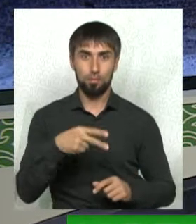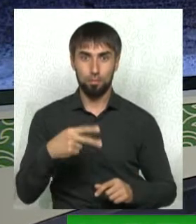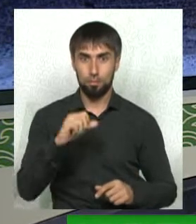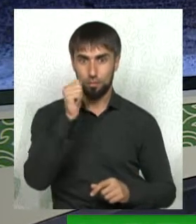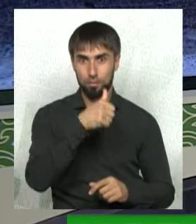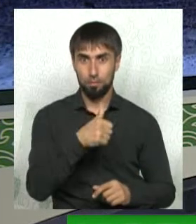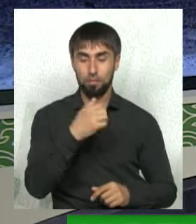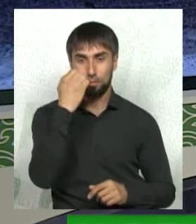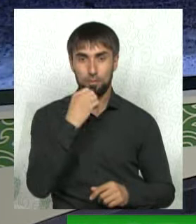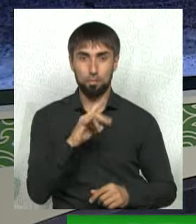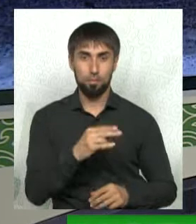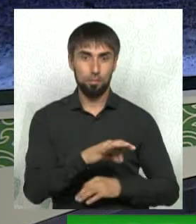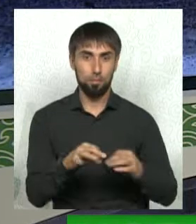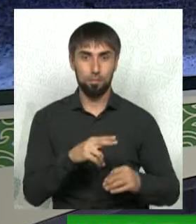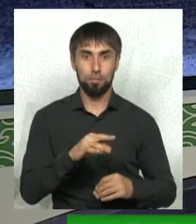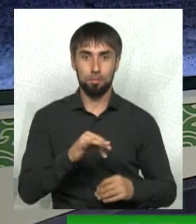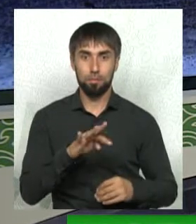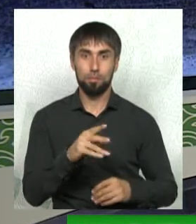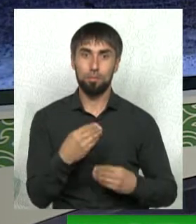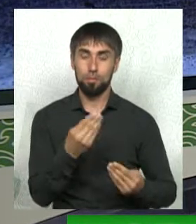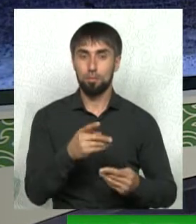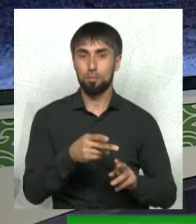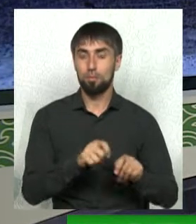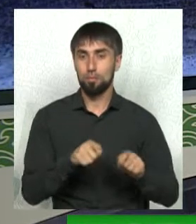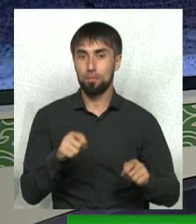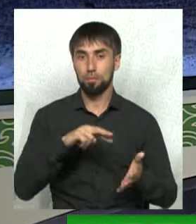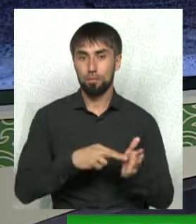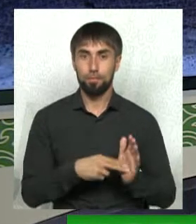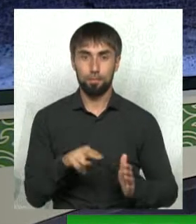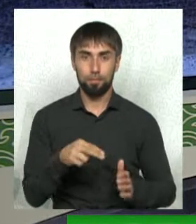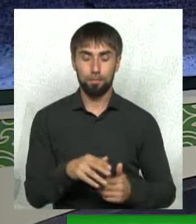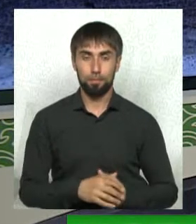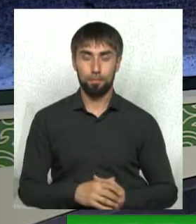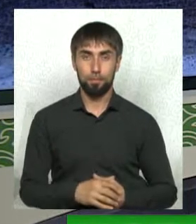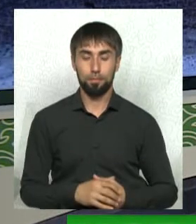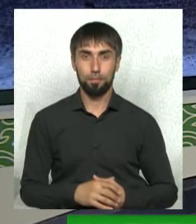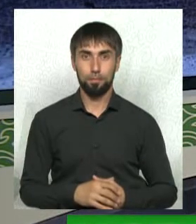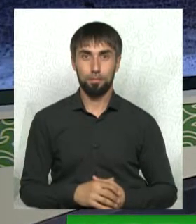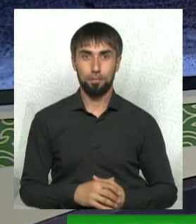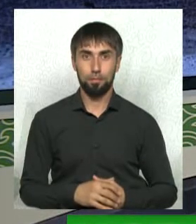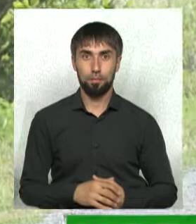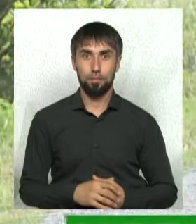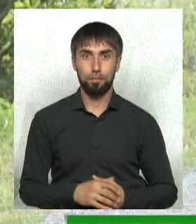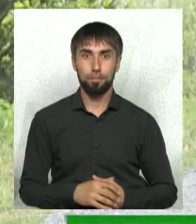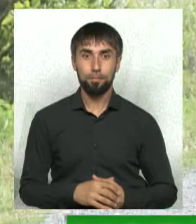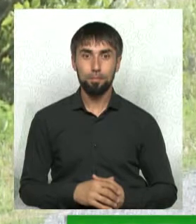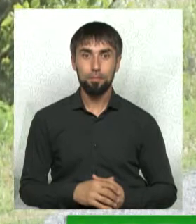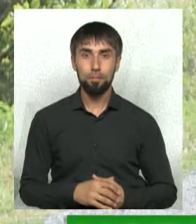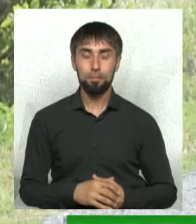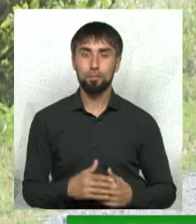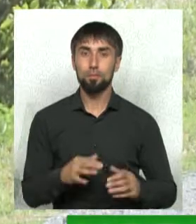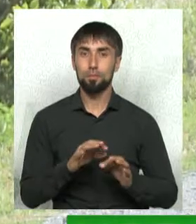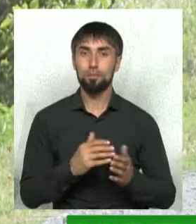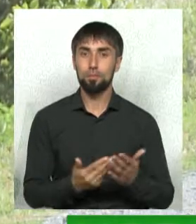2020 года благодаря нацпроекту «Демография». Сдать в эксплуатацию планируют в декабре. Репортаж нашего корреспондента.